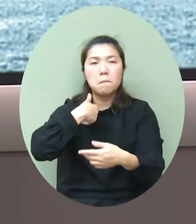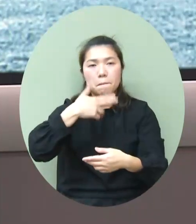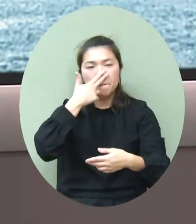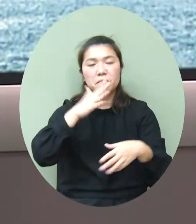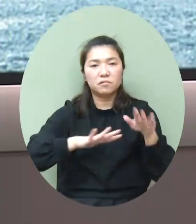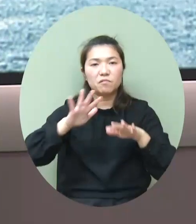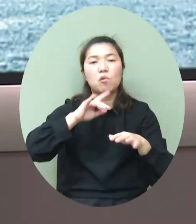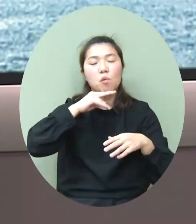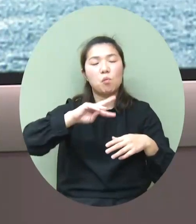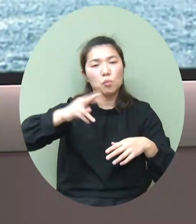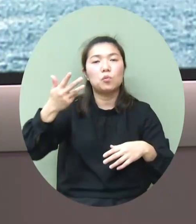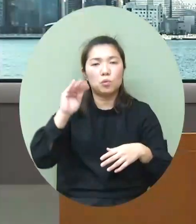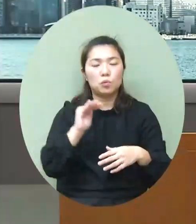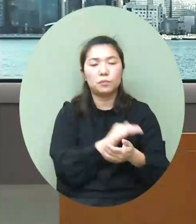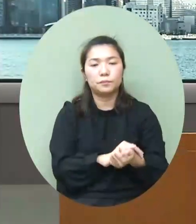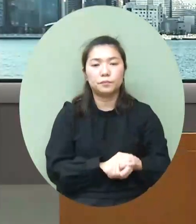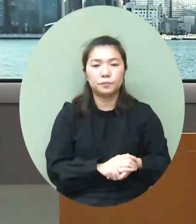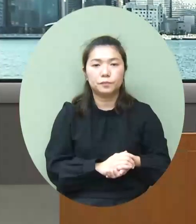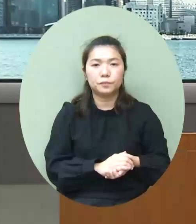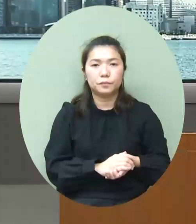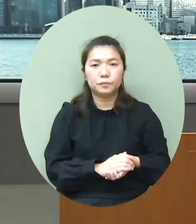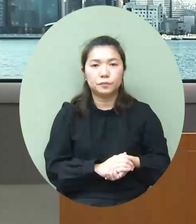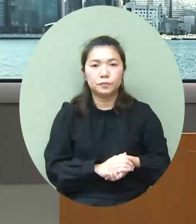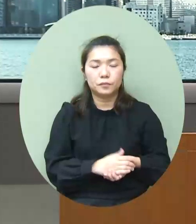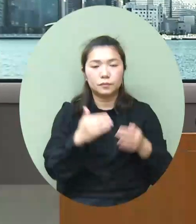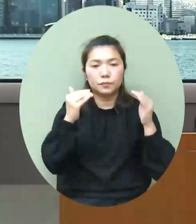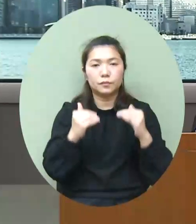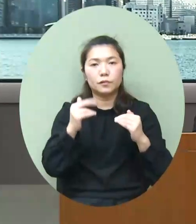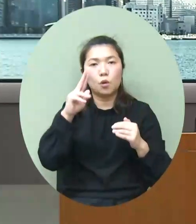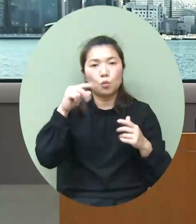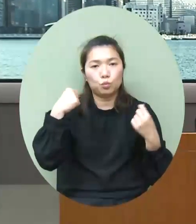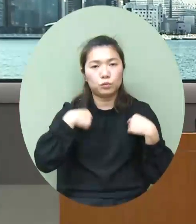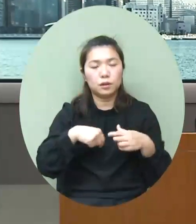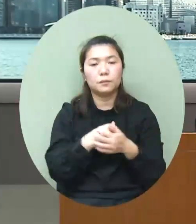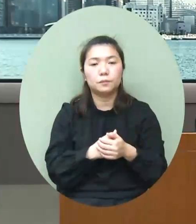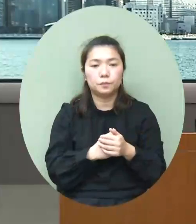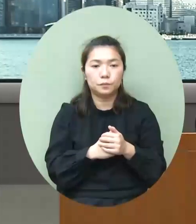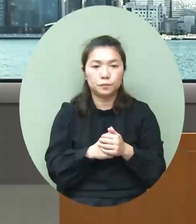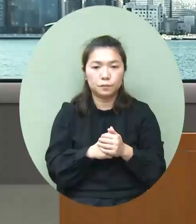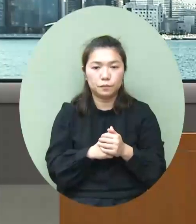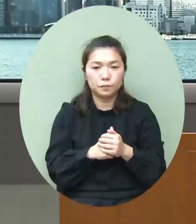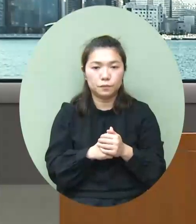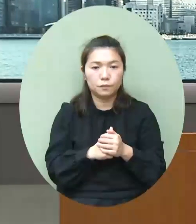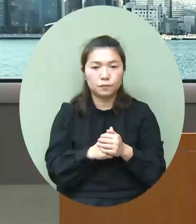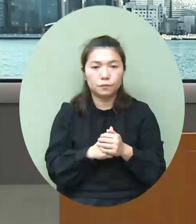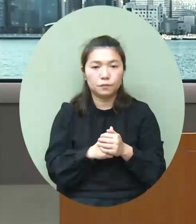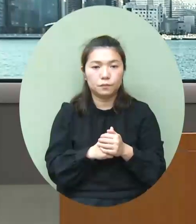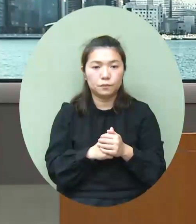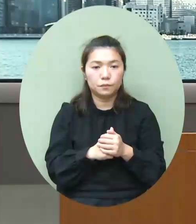容量，其实情况是会改善的。 下一条问题后面。